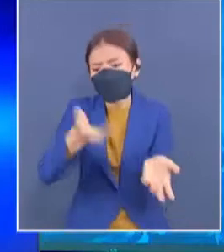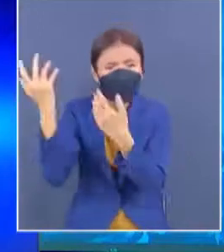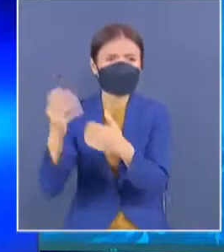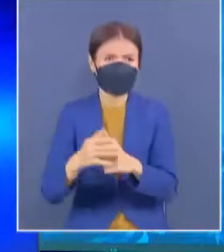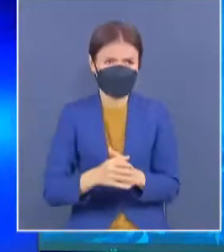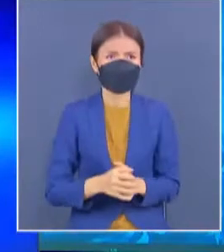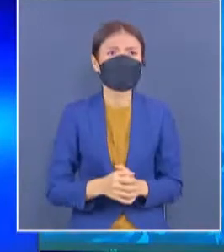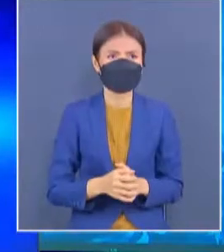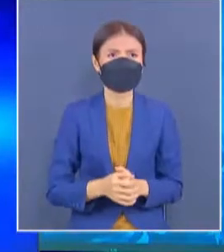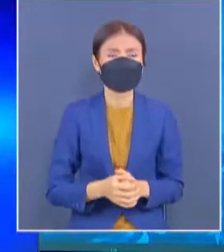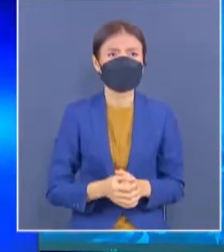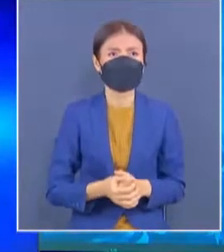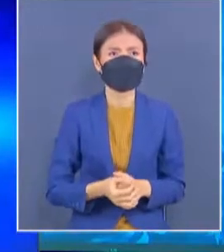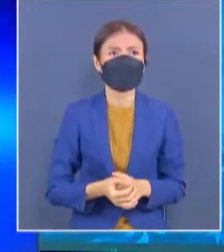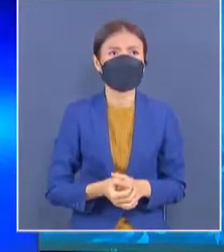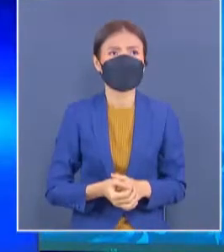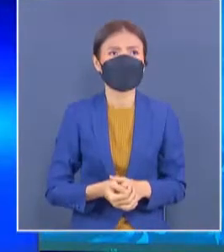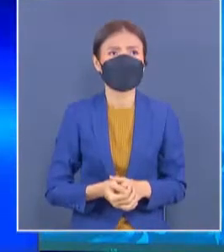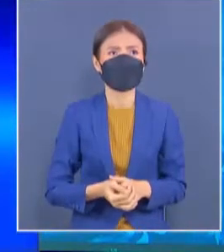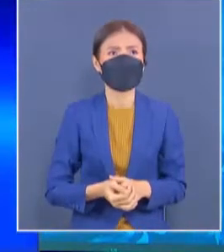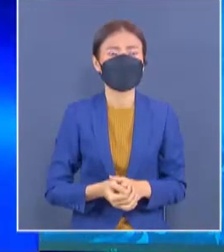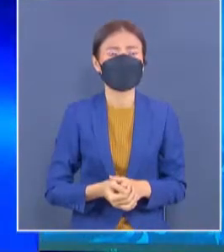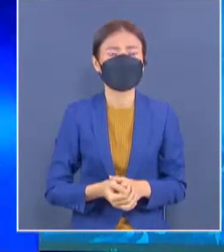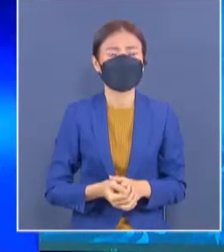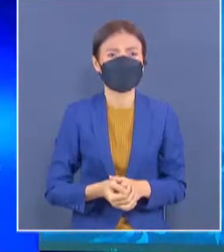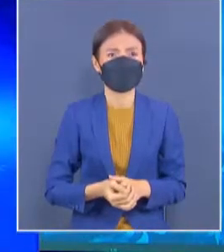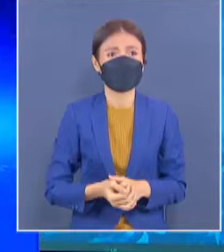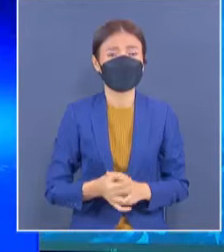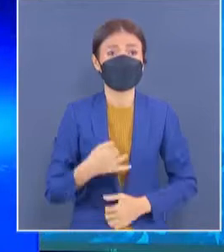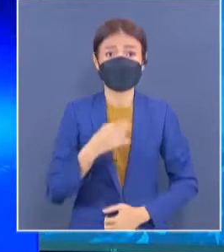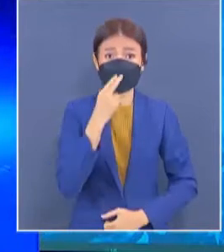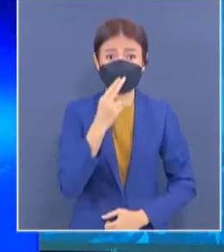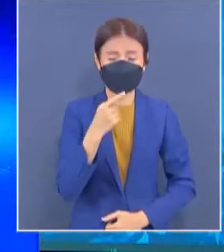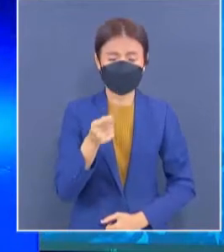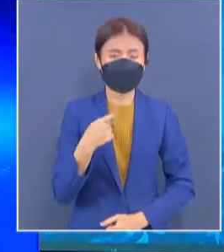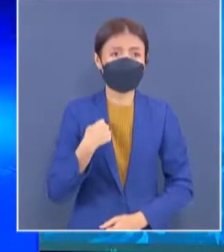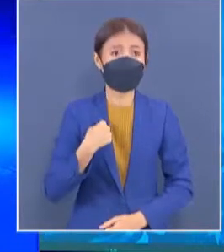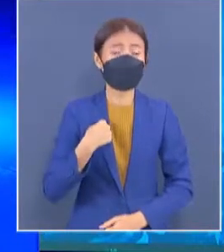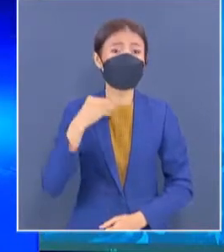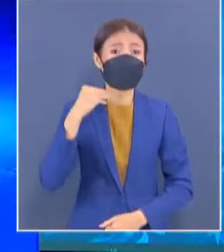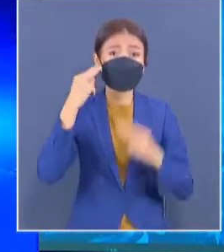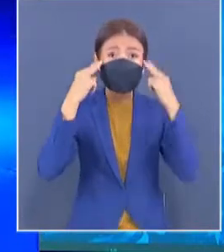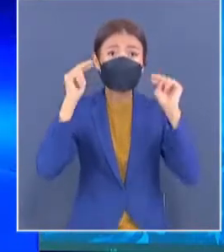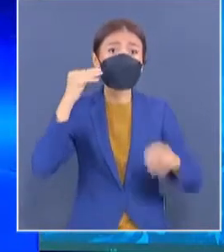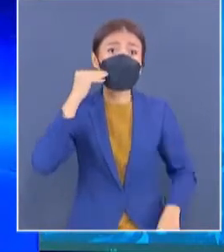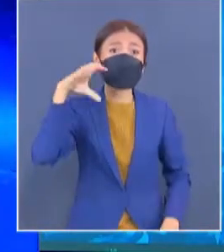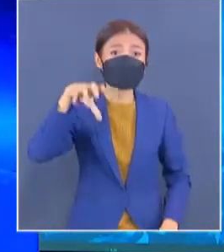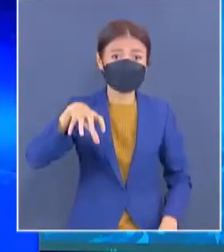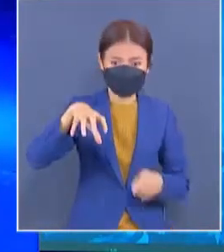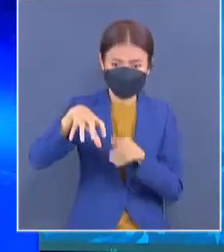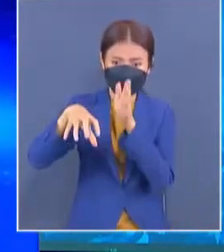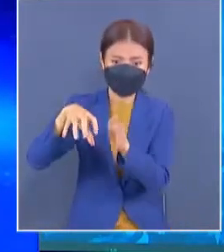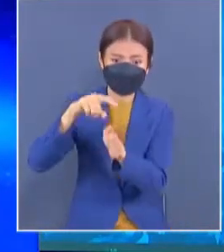คุณผู้ชมครับไปตามคดีเรื่องของการปาระเบิดปิงปองที่บ้านพักนายกนะ ครับ เมื่อวานนี้เนี่ยก็มีความคืบหน้าเพราะว่ามีการน